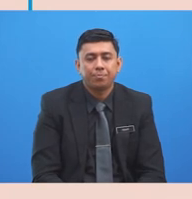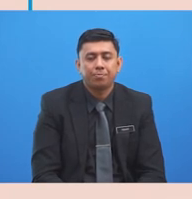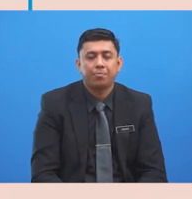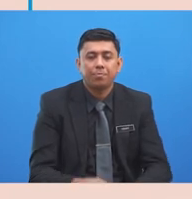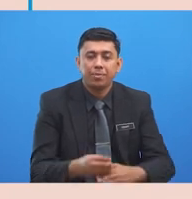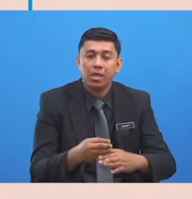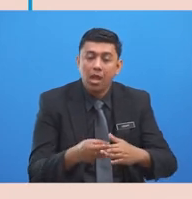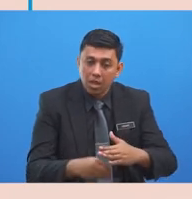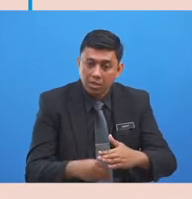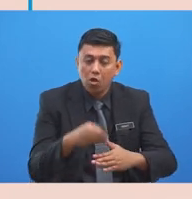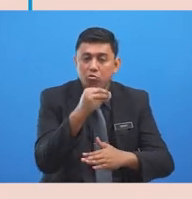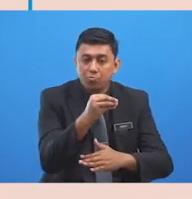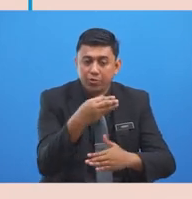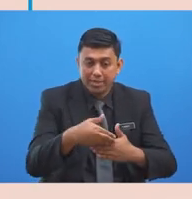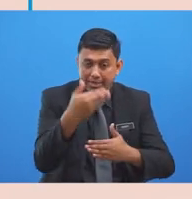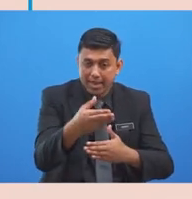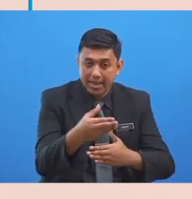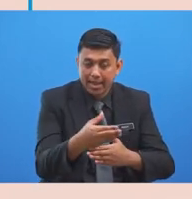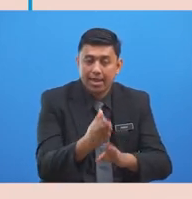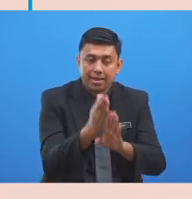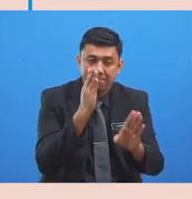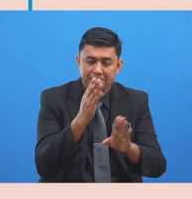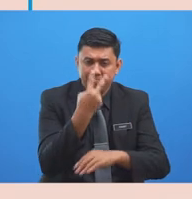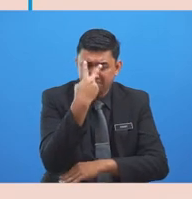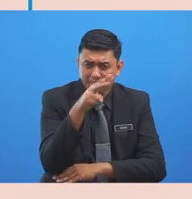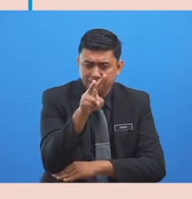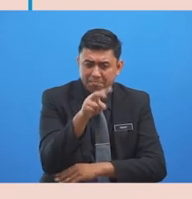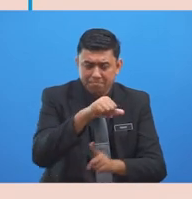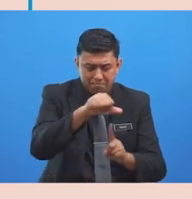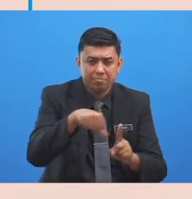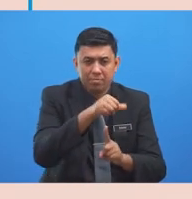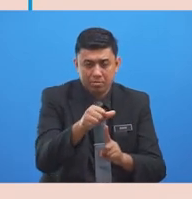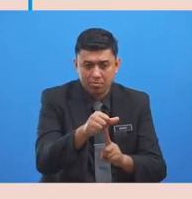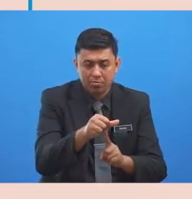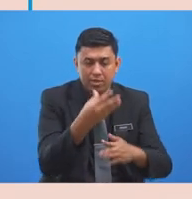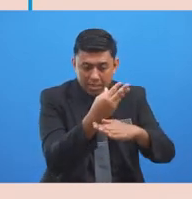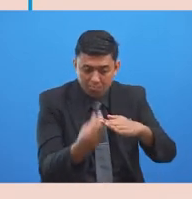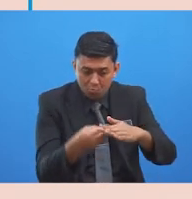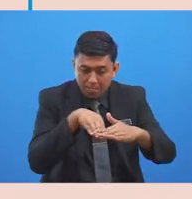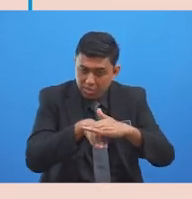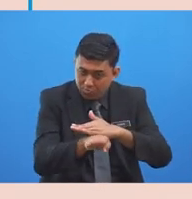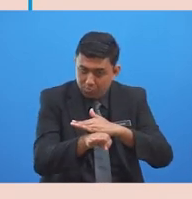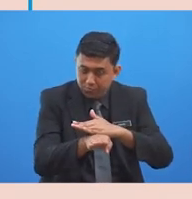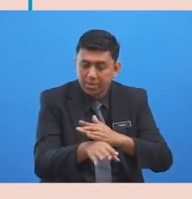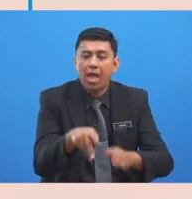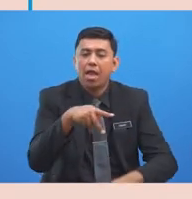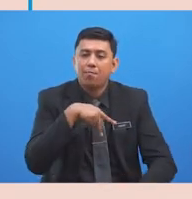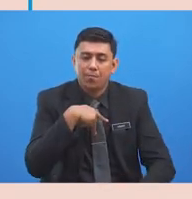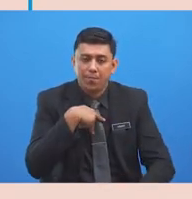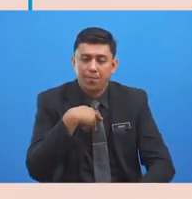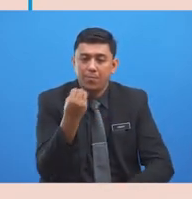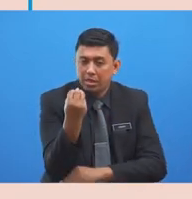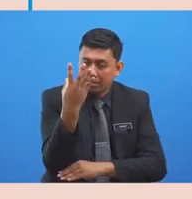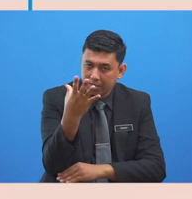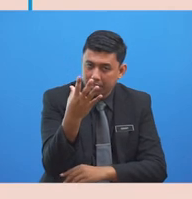Output next line. Perhatikan apabila input yang dimasukkan mempunyai